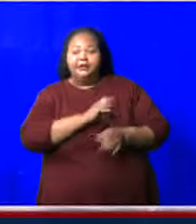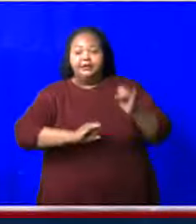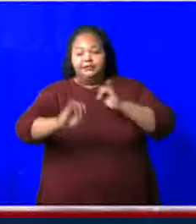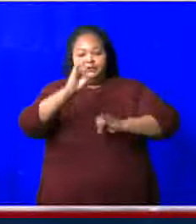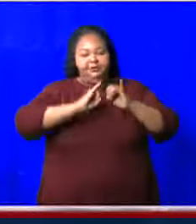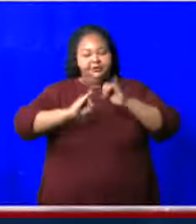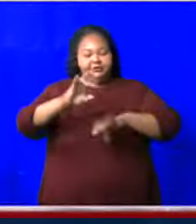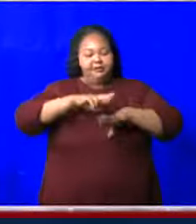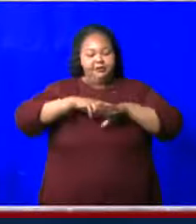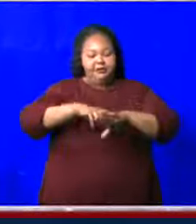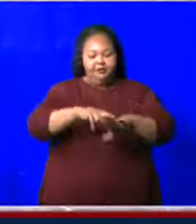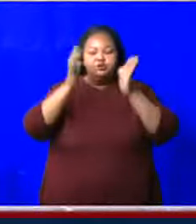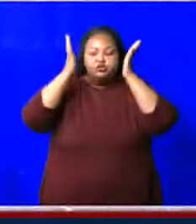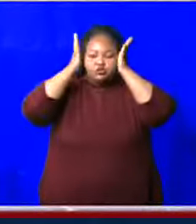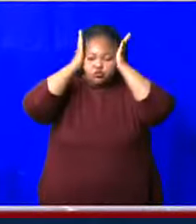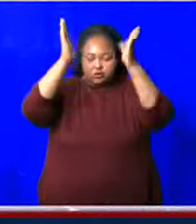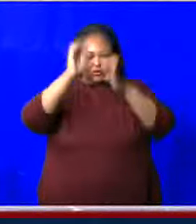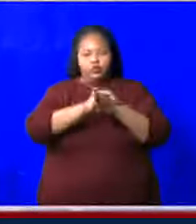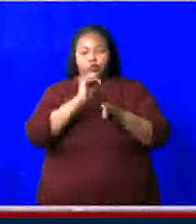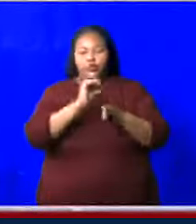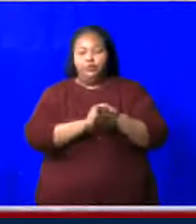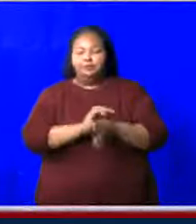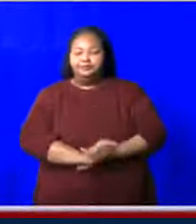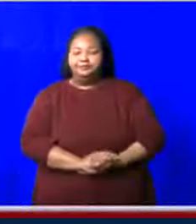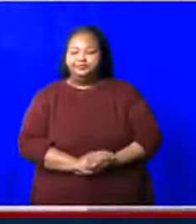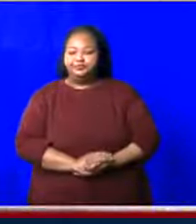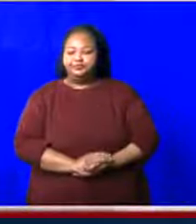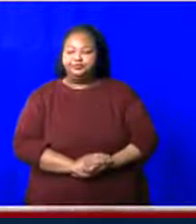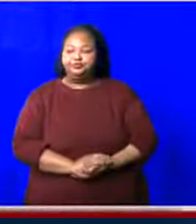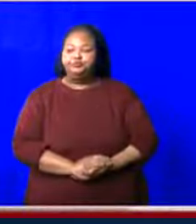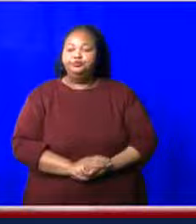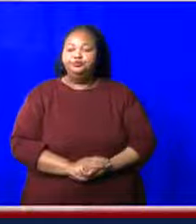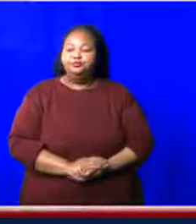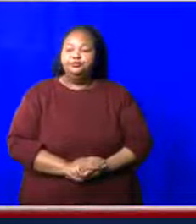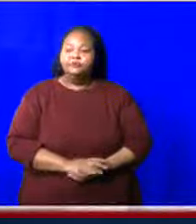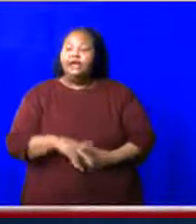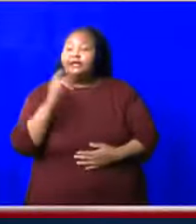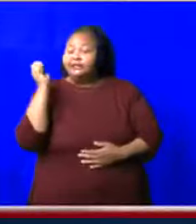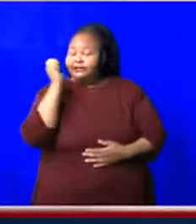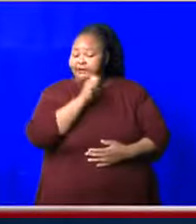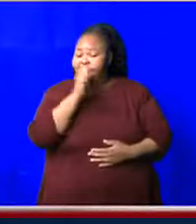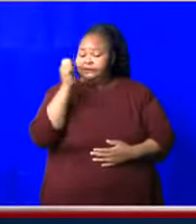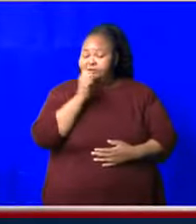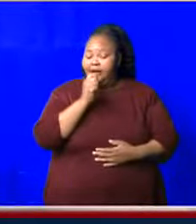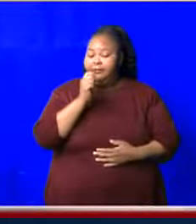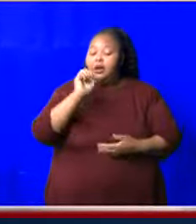jikelele. Le misebenzi lena ihamba iye all over the world.